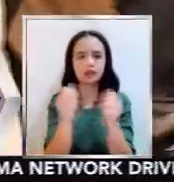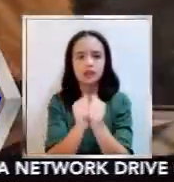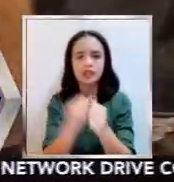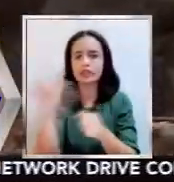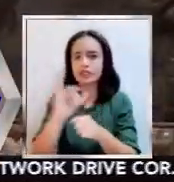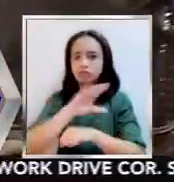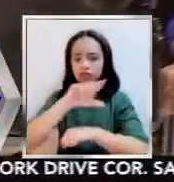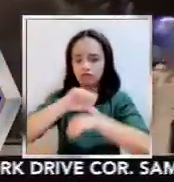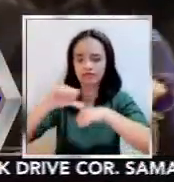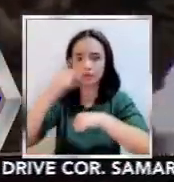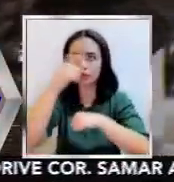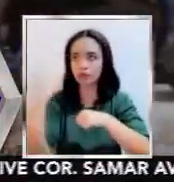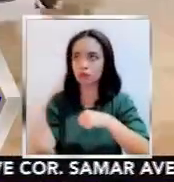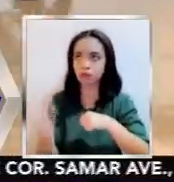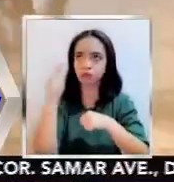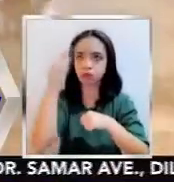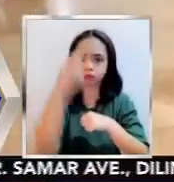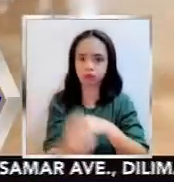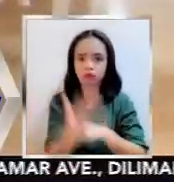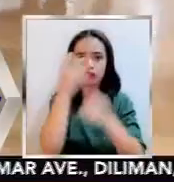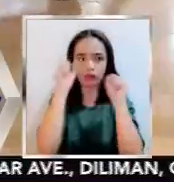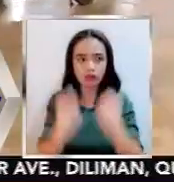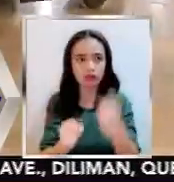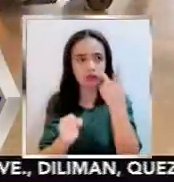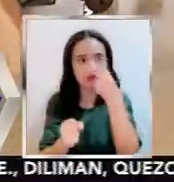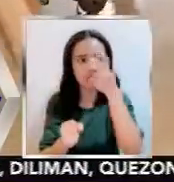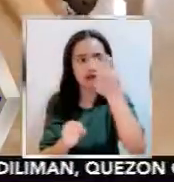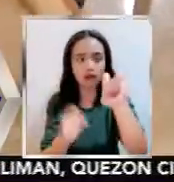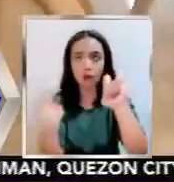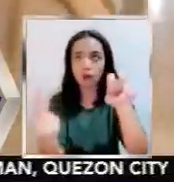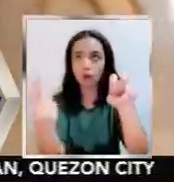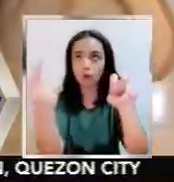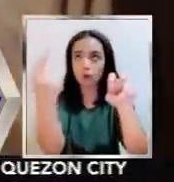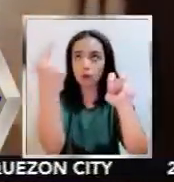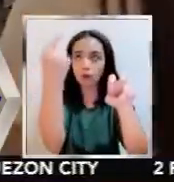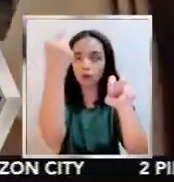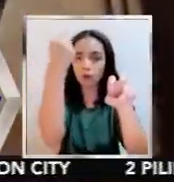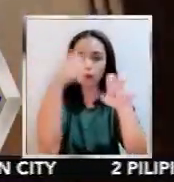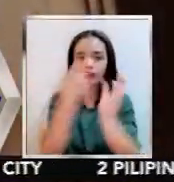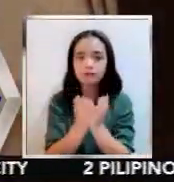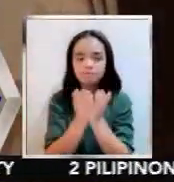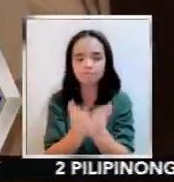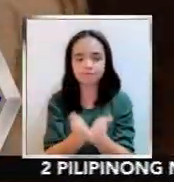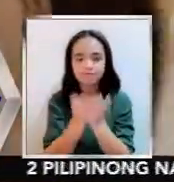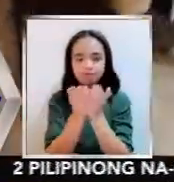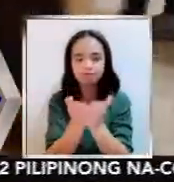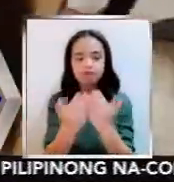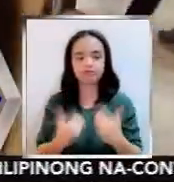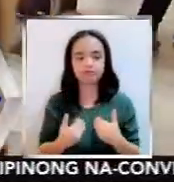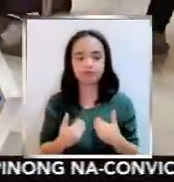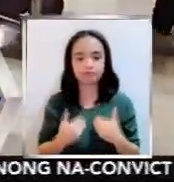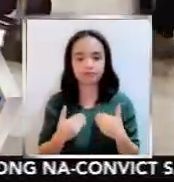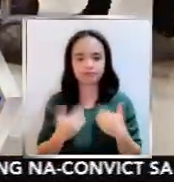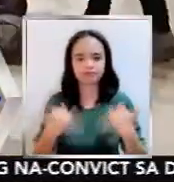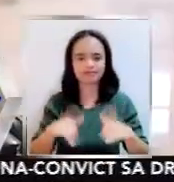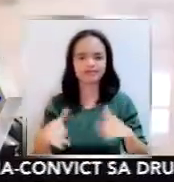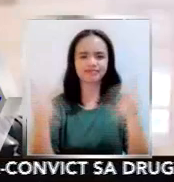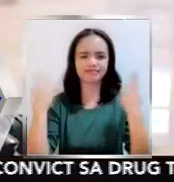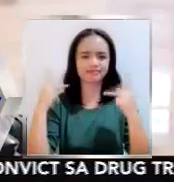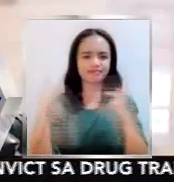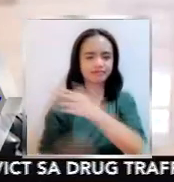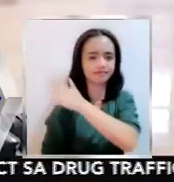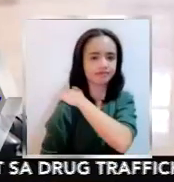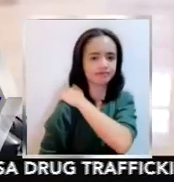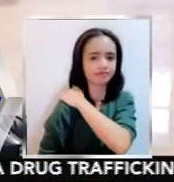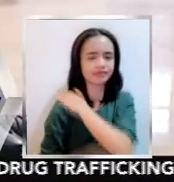missile. Kitang-kita raw niya ang paglapit ng missile sa kanilang barko. May iniinda pa rin siyang sakit sa likod at pagkabingi ng